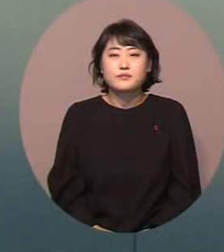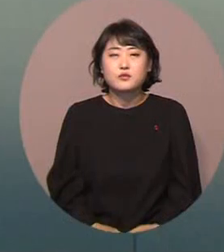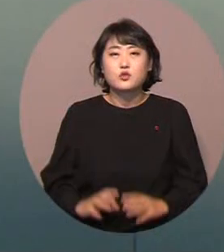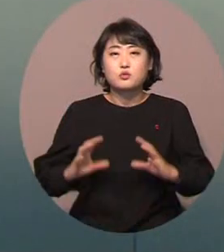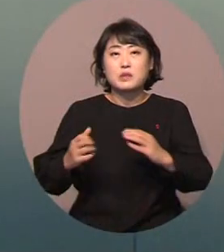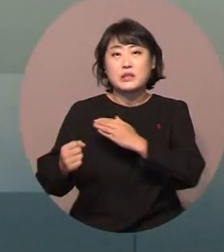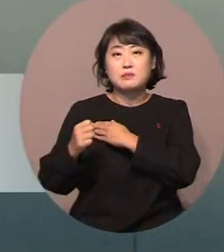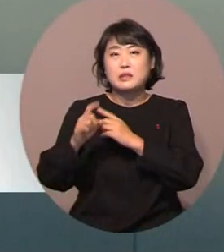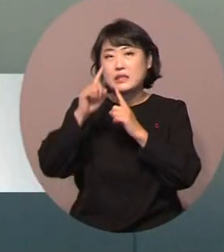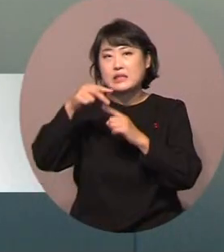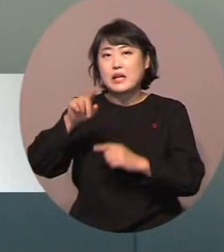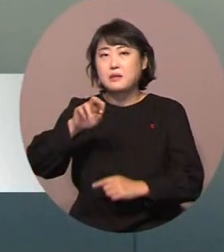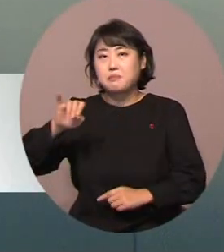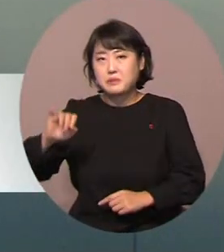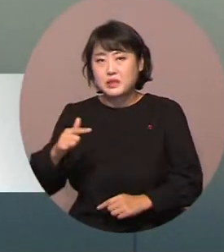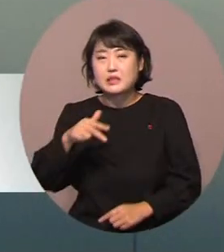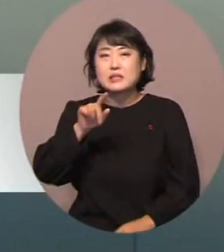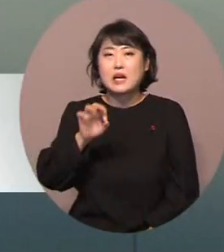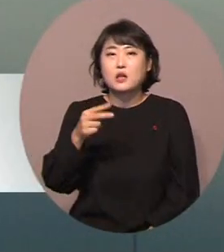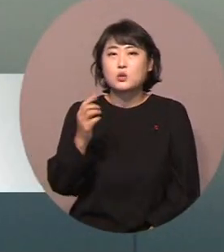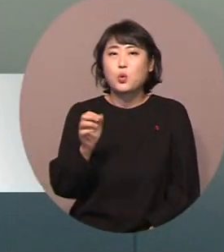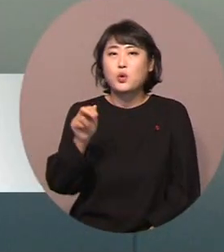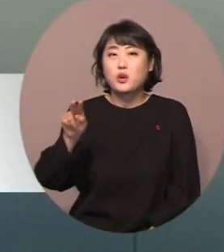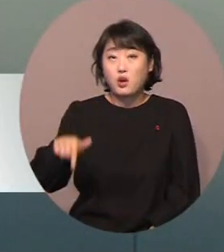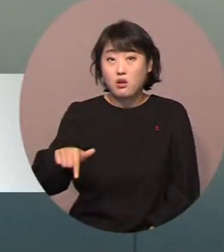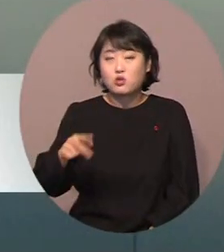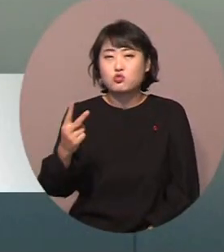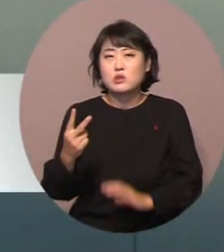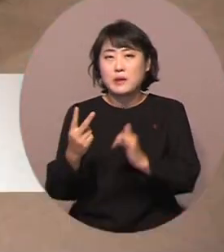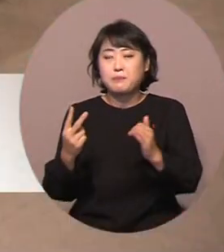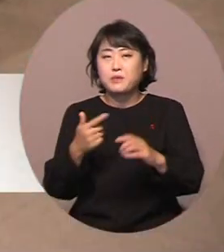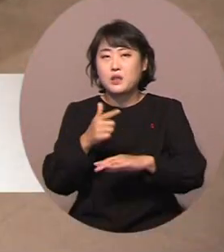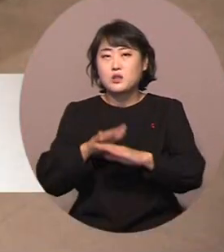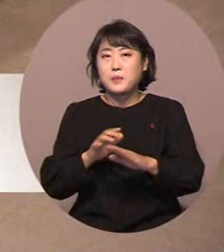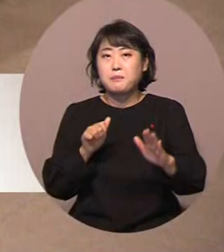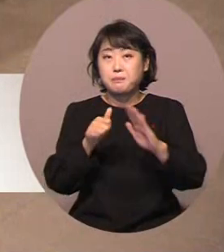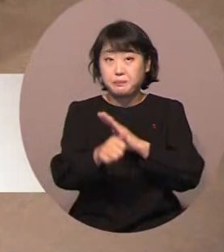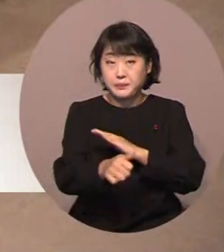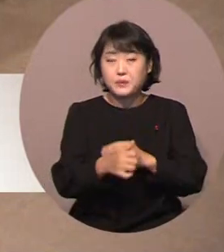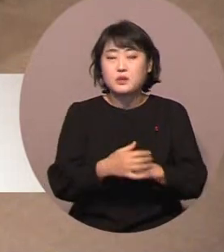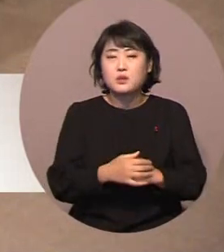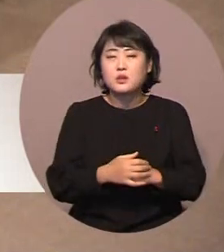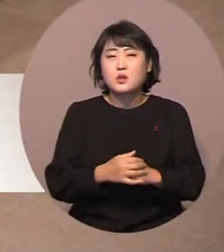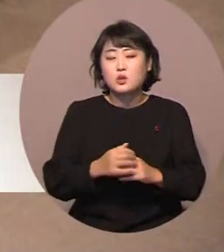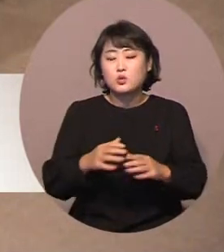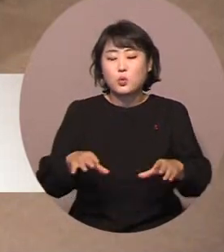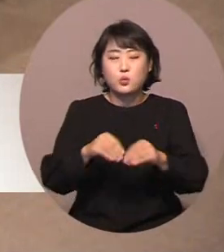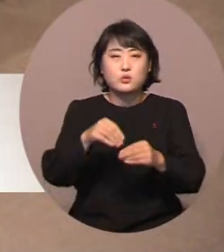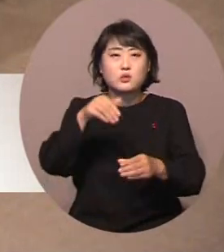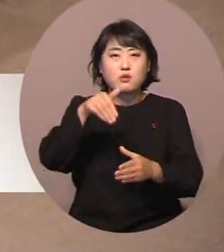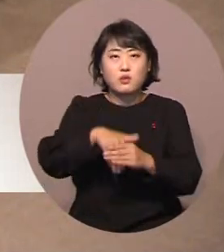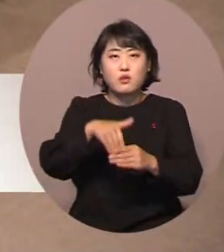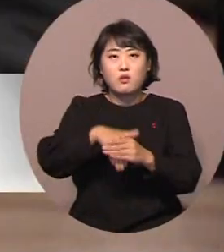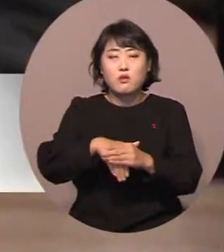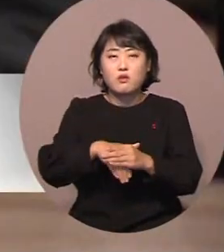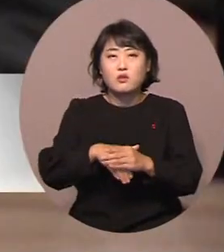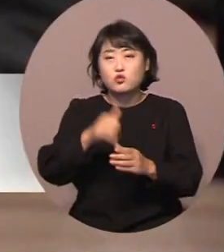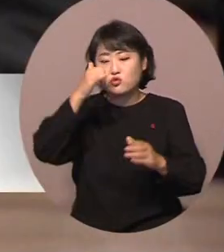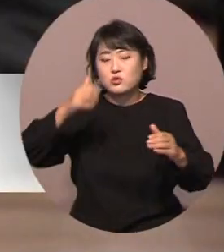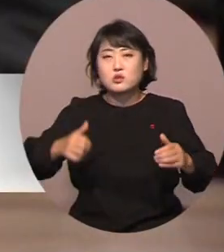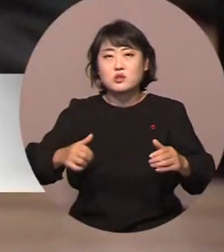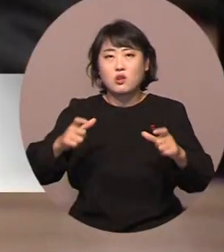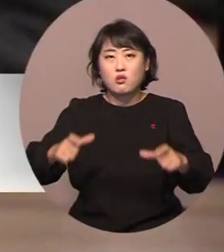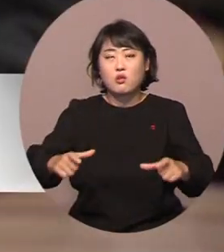국민의 힘 이상민 의원과 장동혁 사무총장이 대전을 찾아 총선에서 충청권 승리를 이끌어 내겠다며 의지를